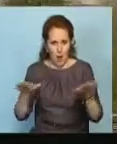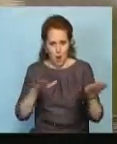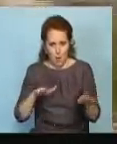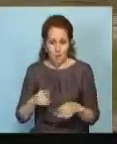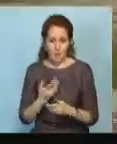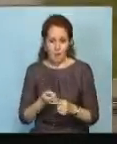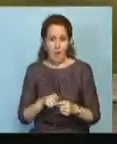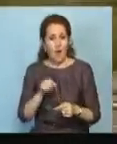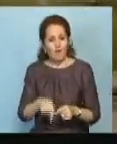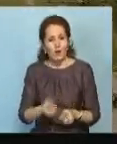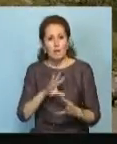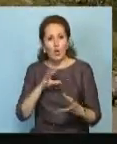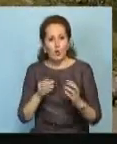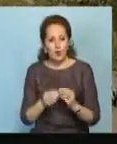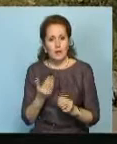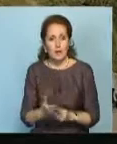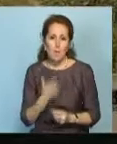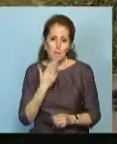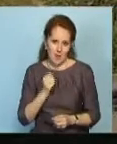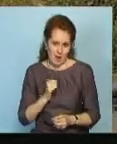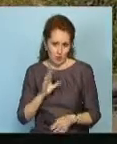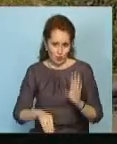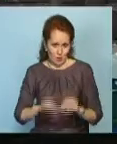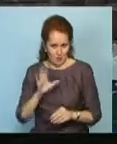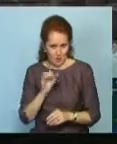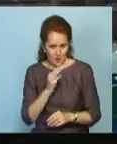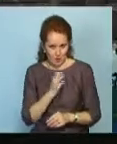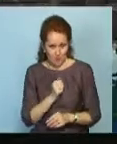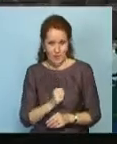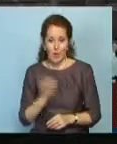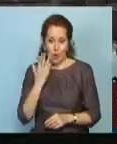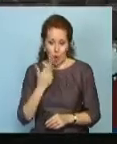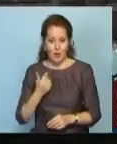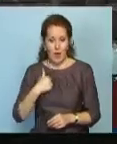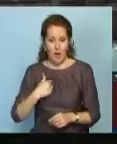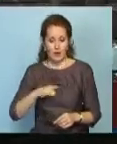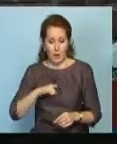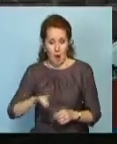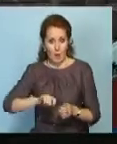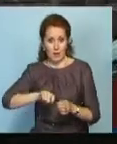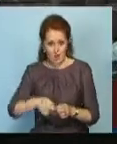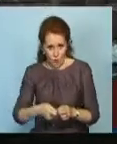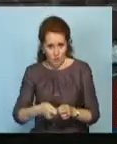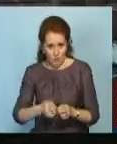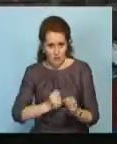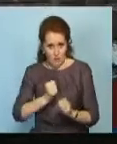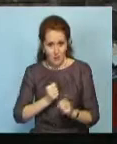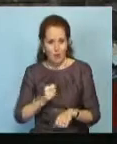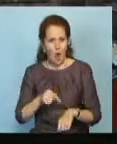например. Но в этом заключается ее прелесть, считает Саша. Когда самолет заводится, на ручке